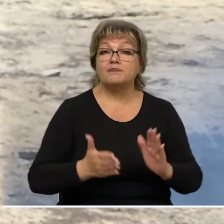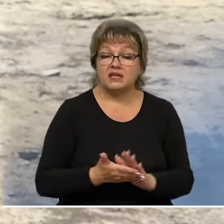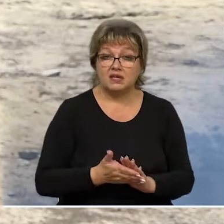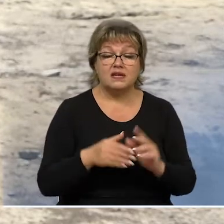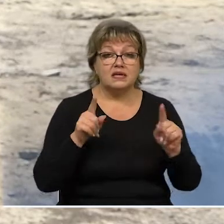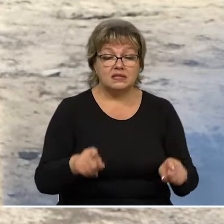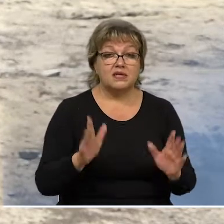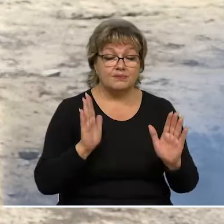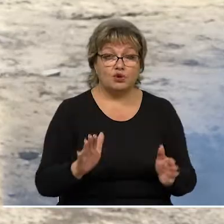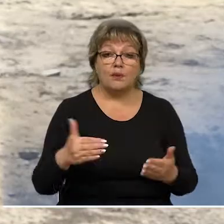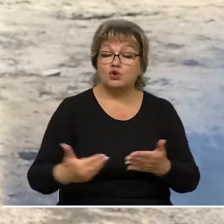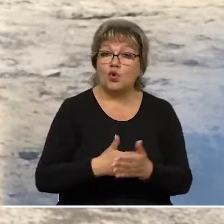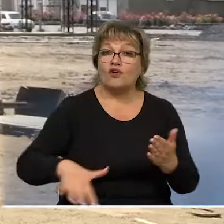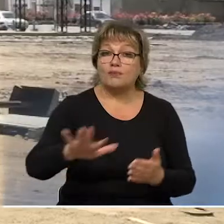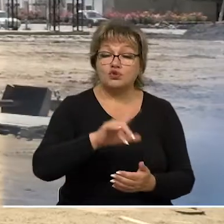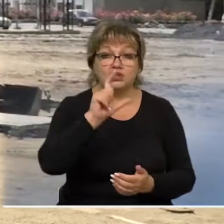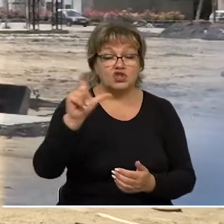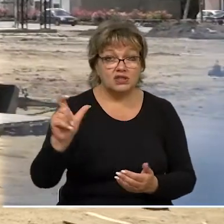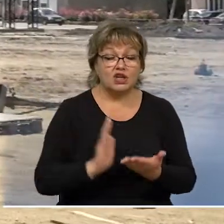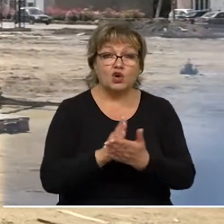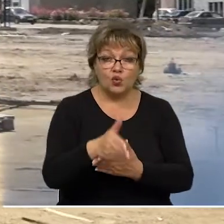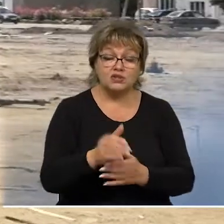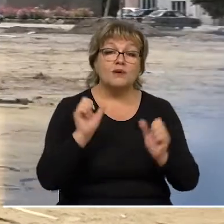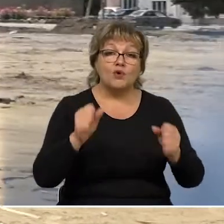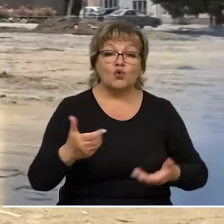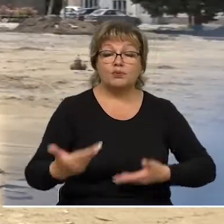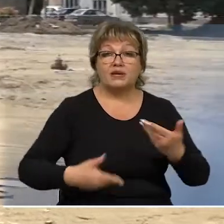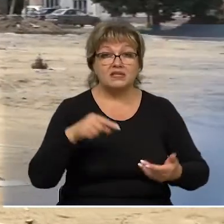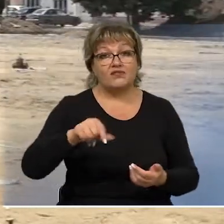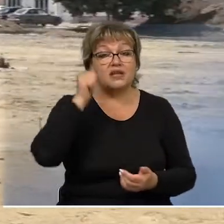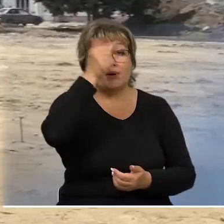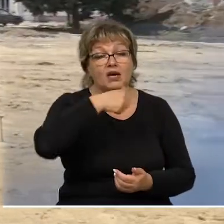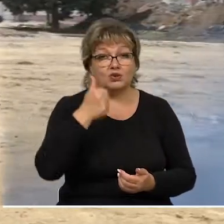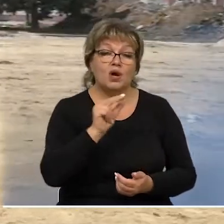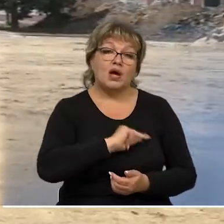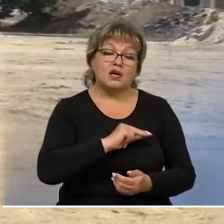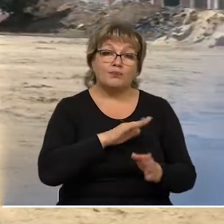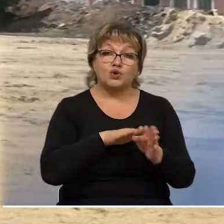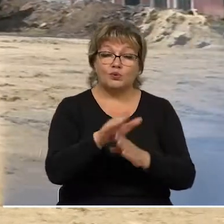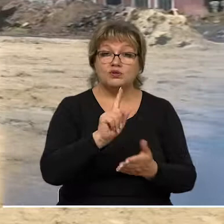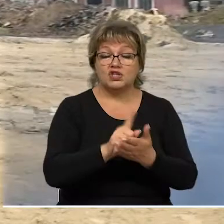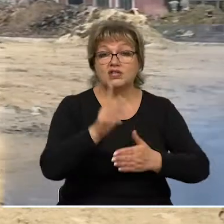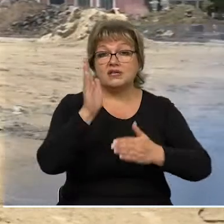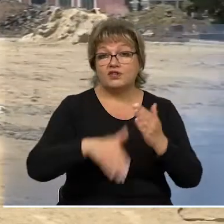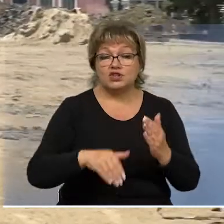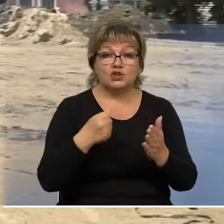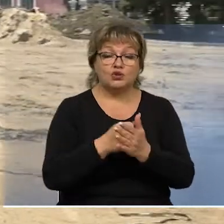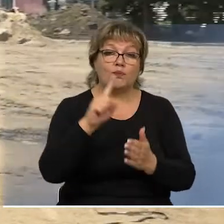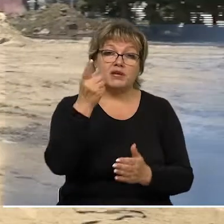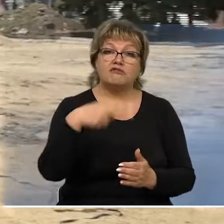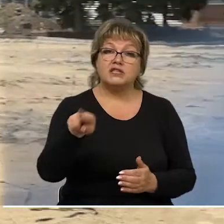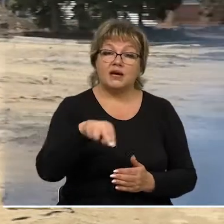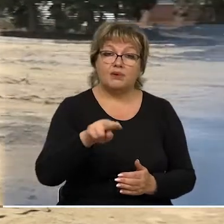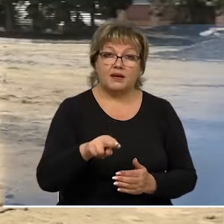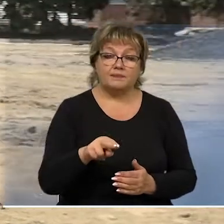при каких обстоятельствах здесь это будут по новой площади жители и гости сила смогут пройтись уже в этом году работы полностью должны